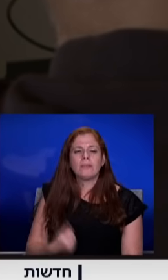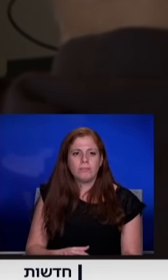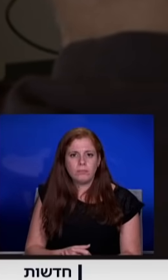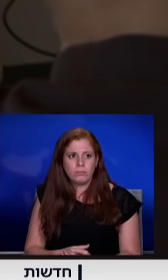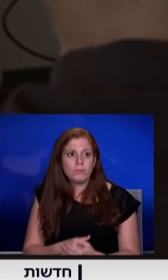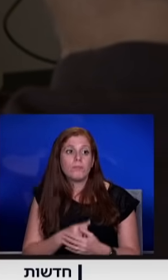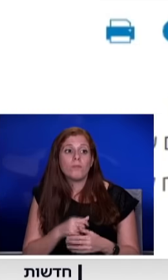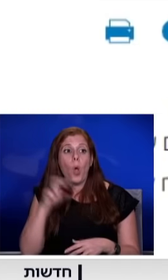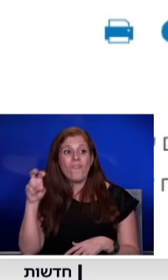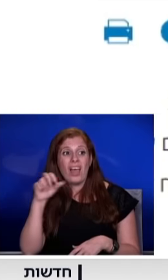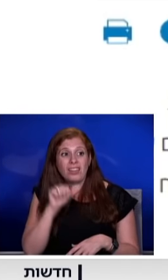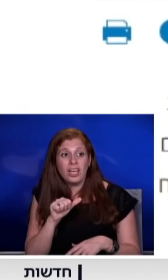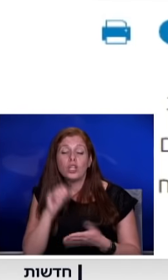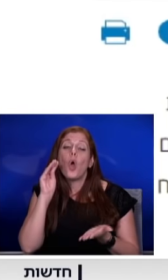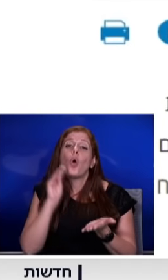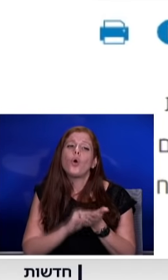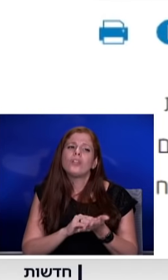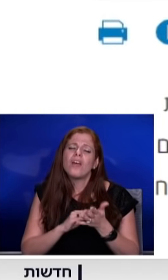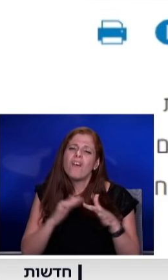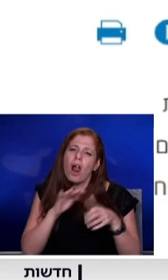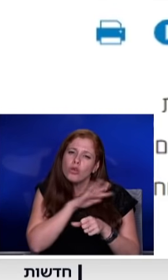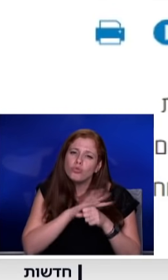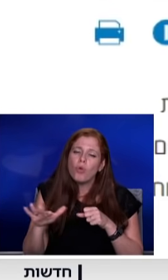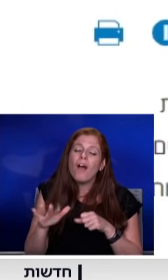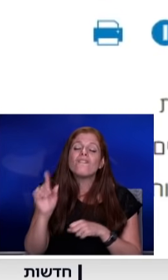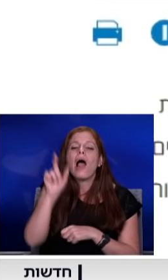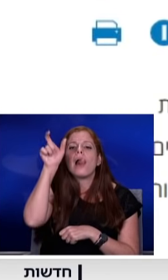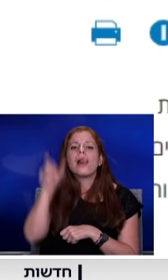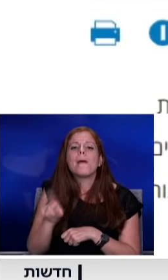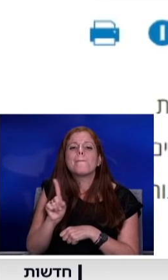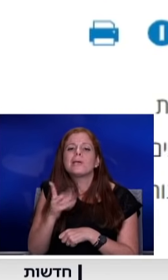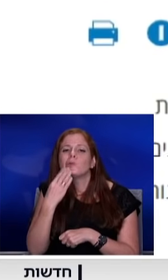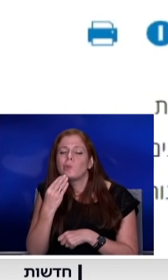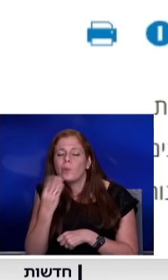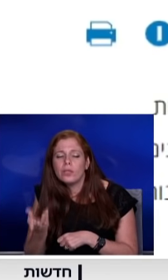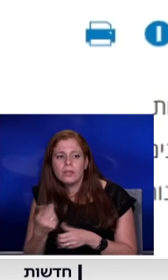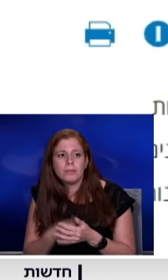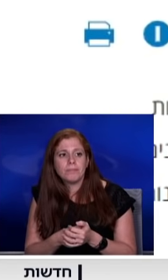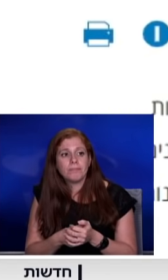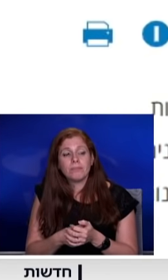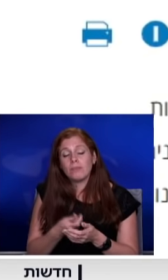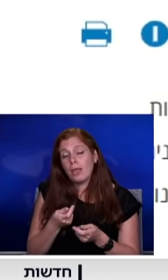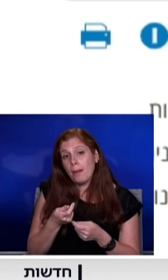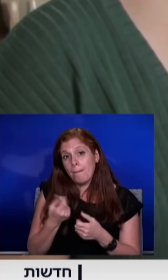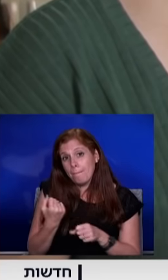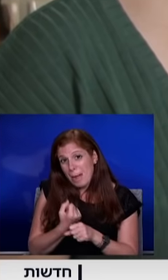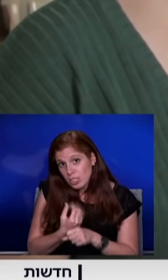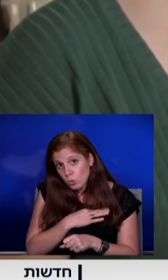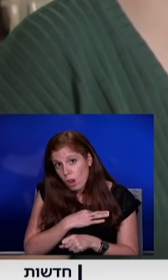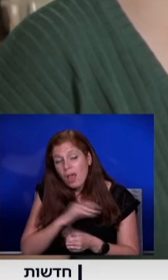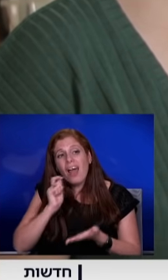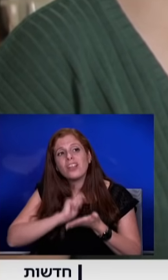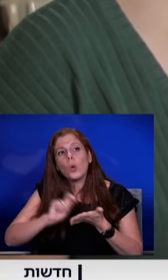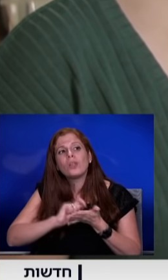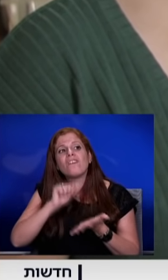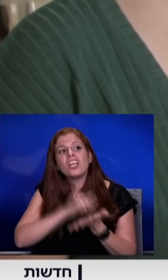השואה ועל פרשות מי הוא יהודי, ובשנים האחרונות הוא גם חלק מהסיפור. בעיסוק שלי אני כותב בעיתון הארץ